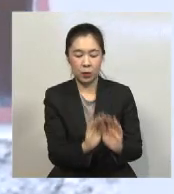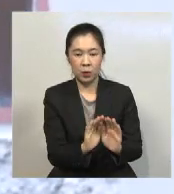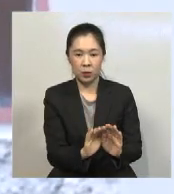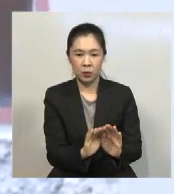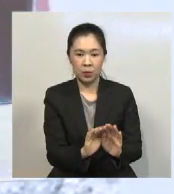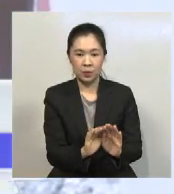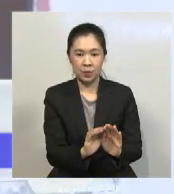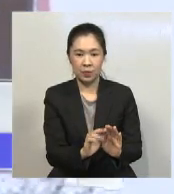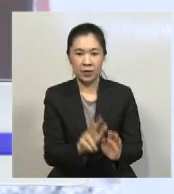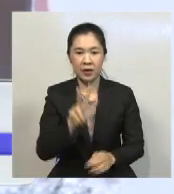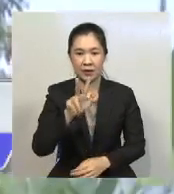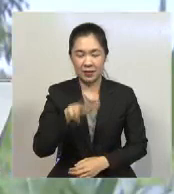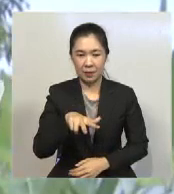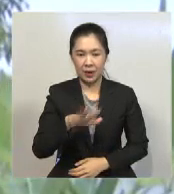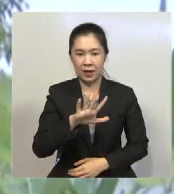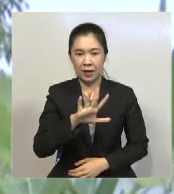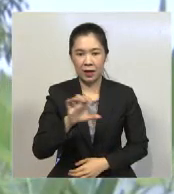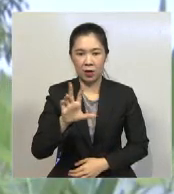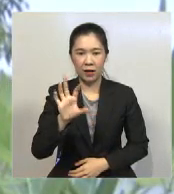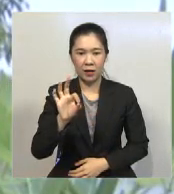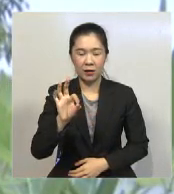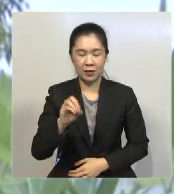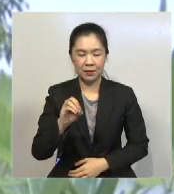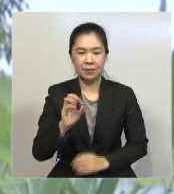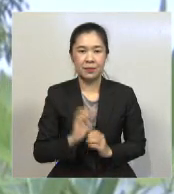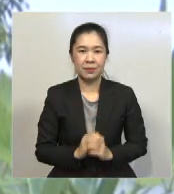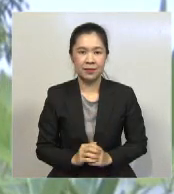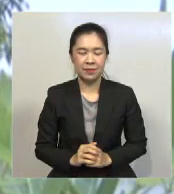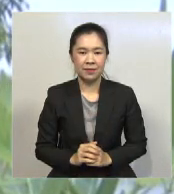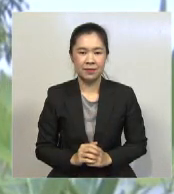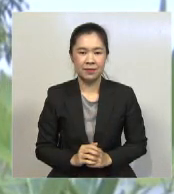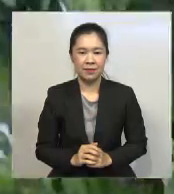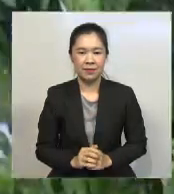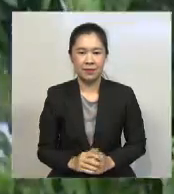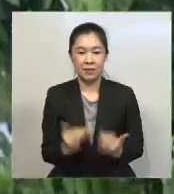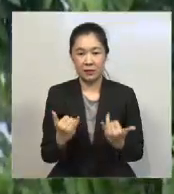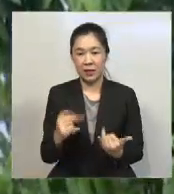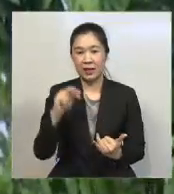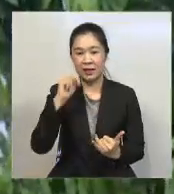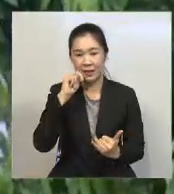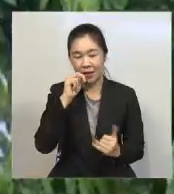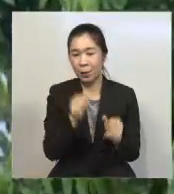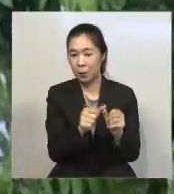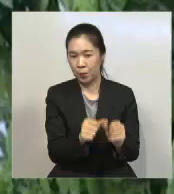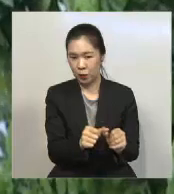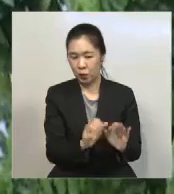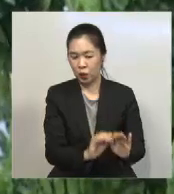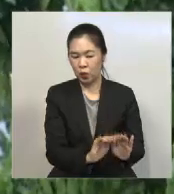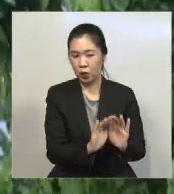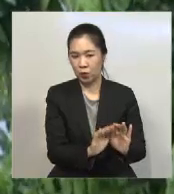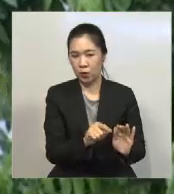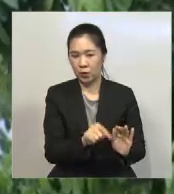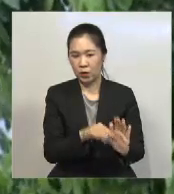ได้ถึง 3,590 ลูกบาศก์เมตรต่อวินาทีซึ่งระดับน้ำในปัจจุบันที่นครสวรรค์เนี่ยระดับน้ำปัจ